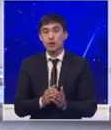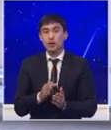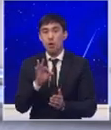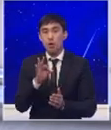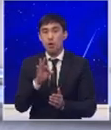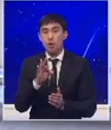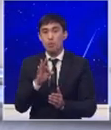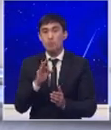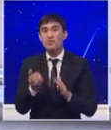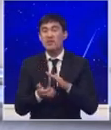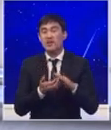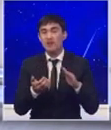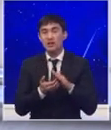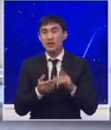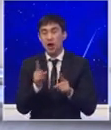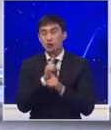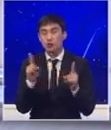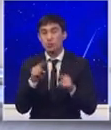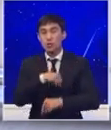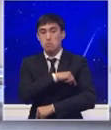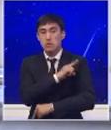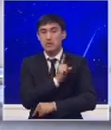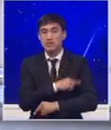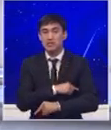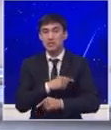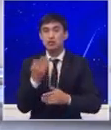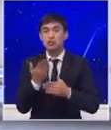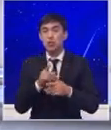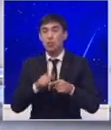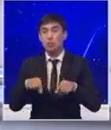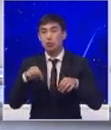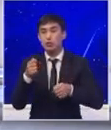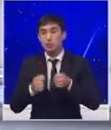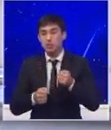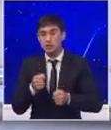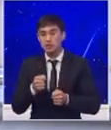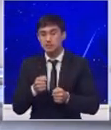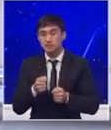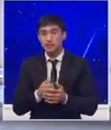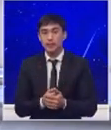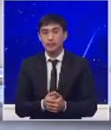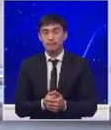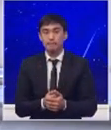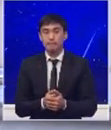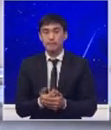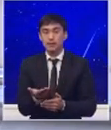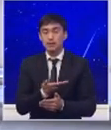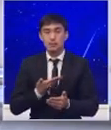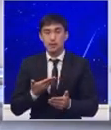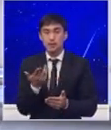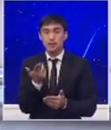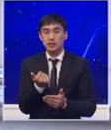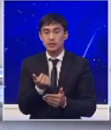об острой нехватке, особенно вот медицинской скорой помощи машин. Мы,